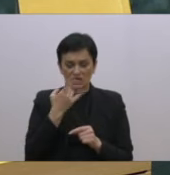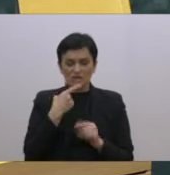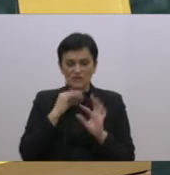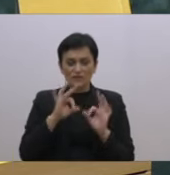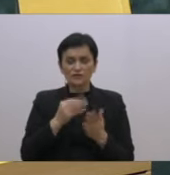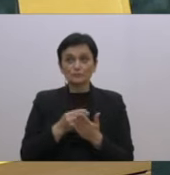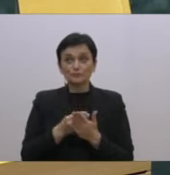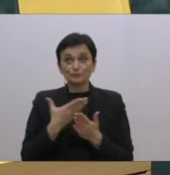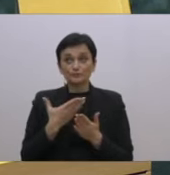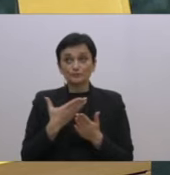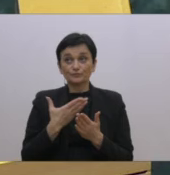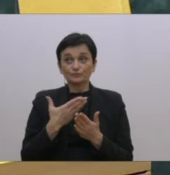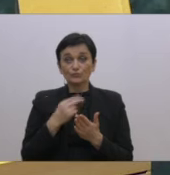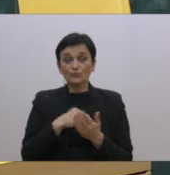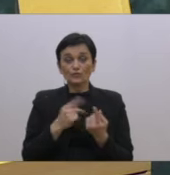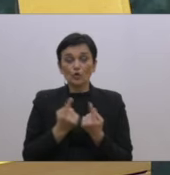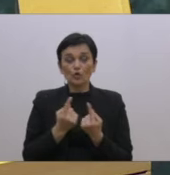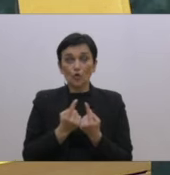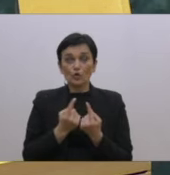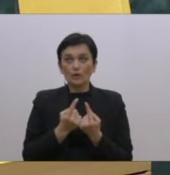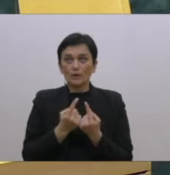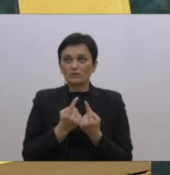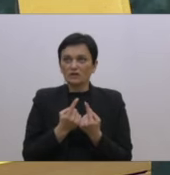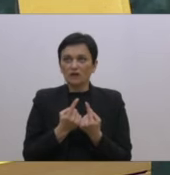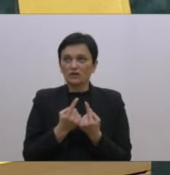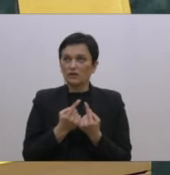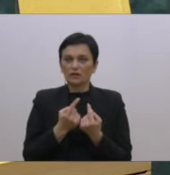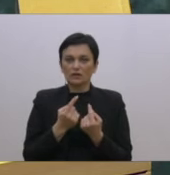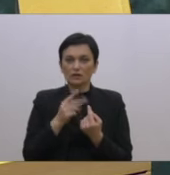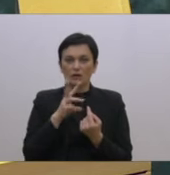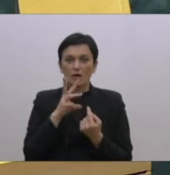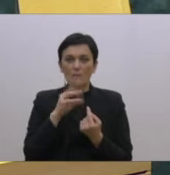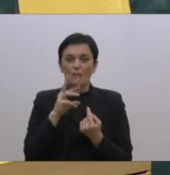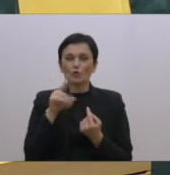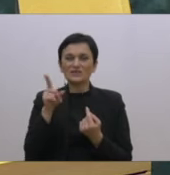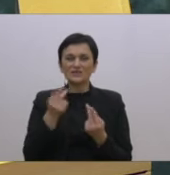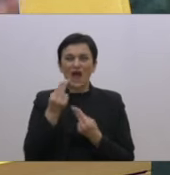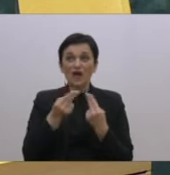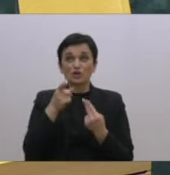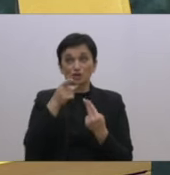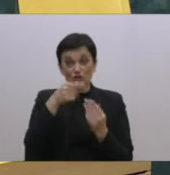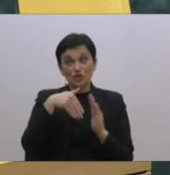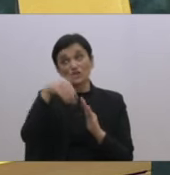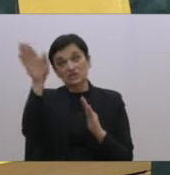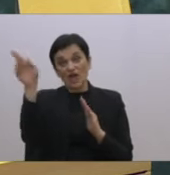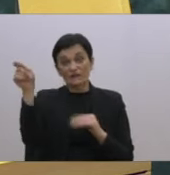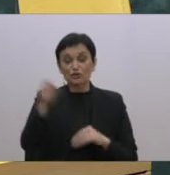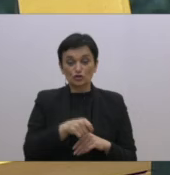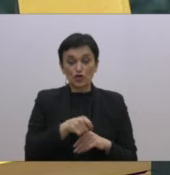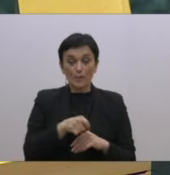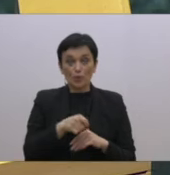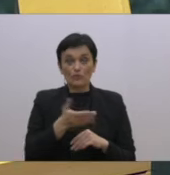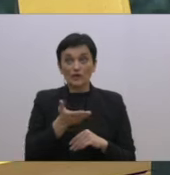თვითფასო კოლეგებო, სხვა შორის აქ მამუკამ დინარაძემ იხუმრა რომ შენ ხო წახვედიო და ხო ჩამოხვედიო მერე და